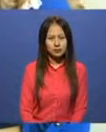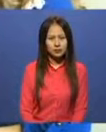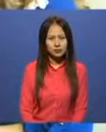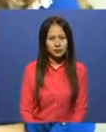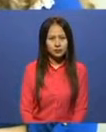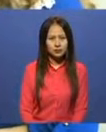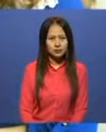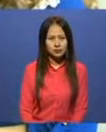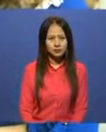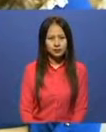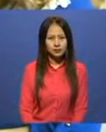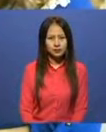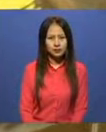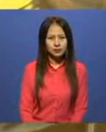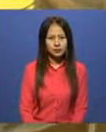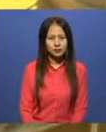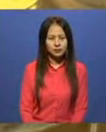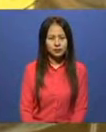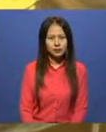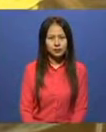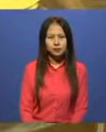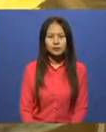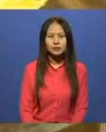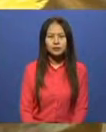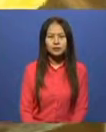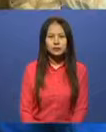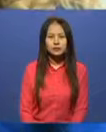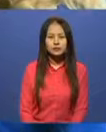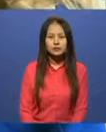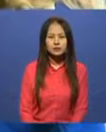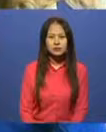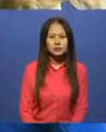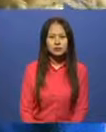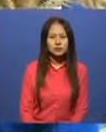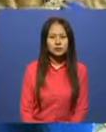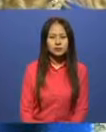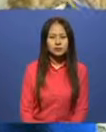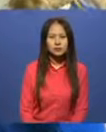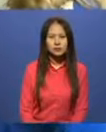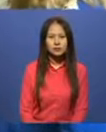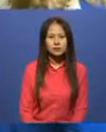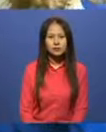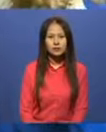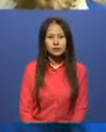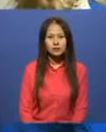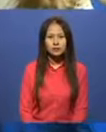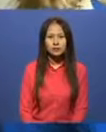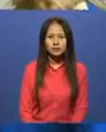победу, низкий вам поклон за то, что мы живем. Мы желаем вам крепкого здоровья и хорошего настроения. С праздником